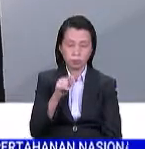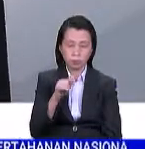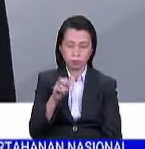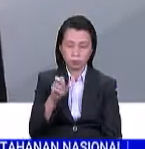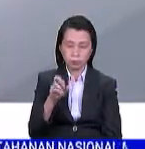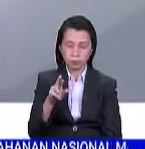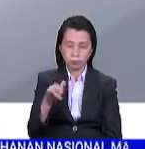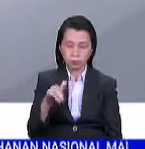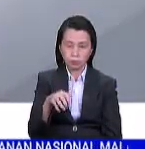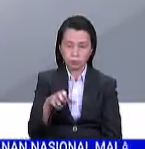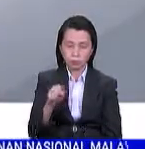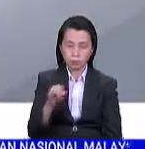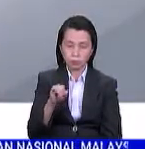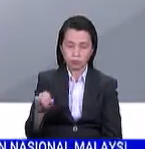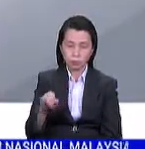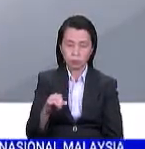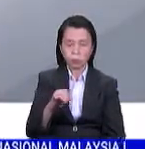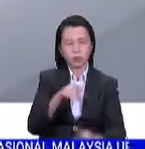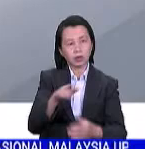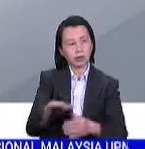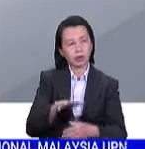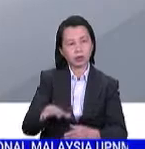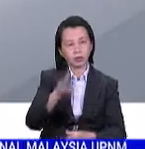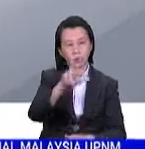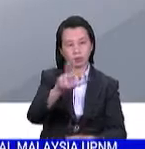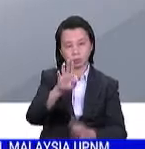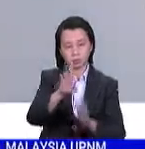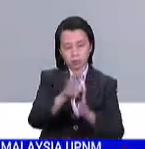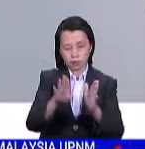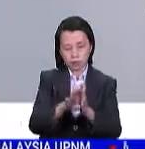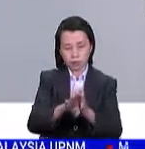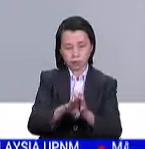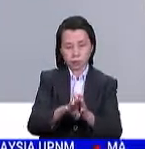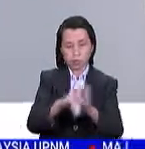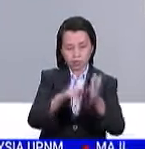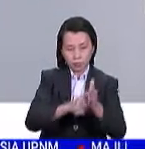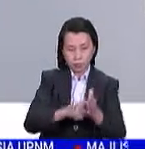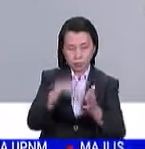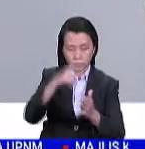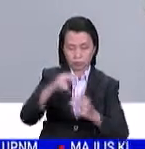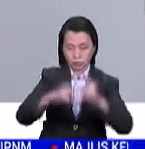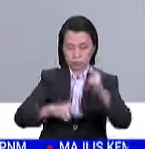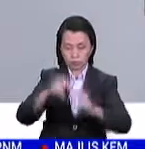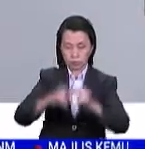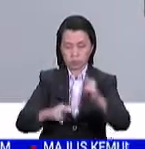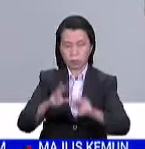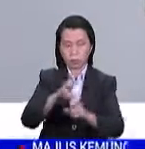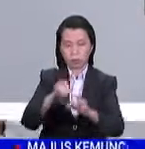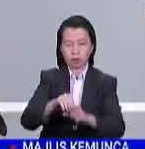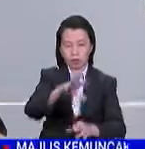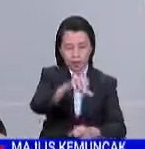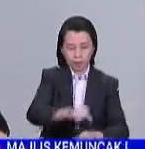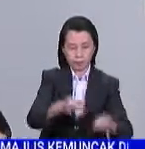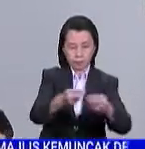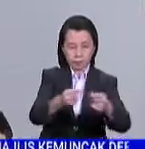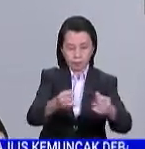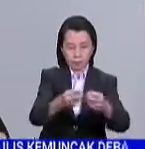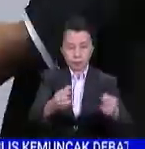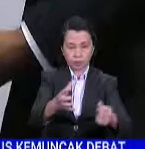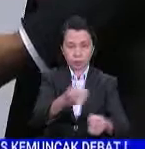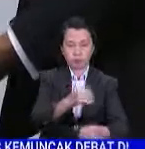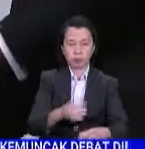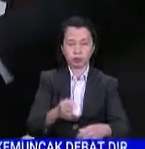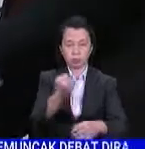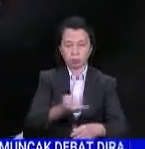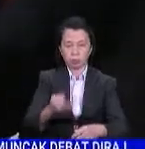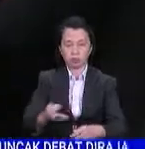terhidrogenasi di Pengerang. Kira-kira RM3 bilion pelaburan diperlukan bagi pembinaannya termasuk pengambilan tanah dan